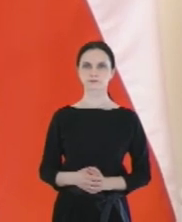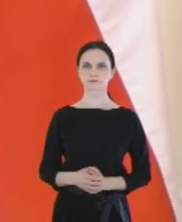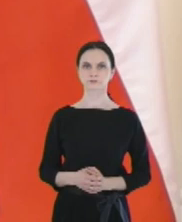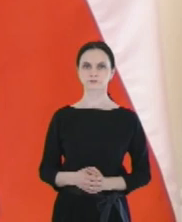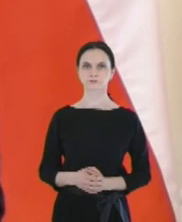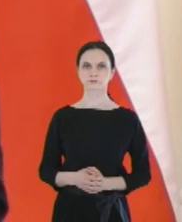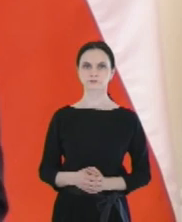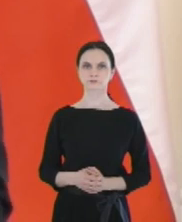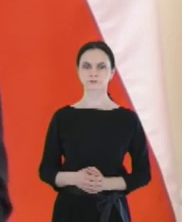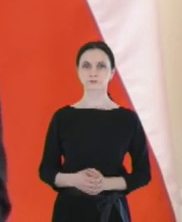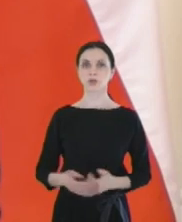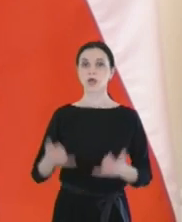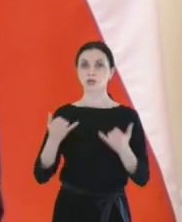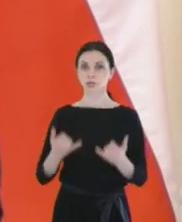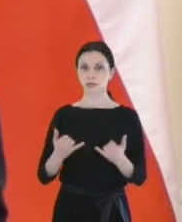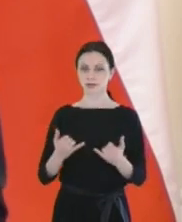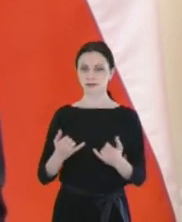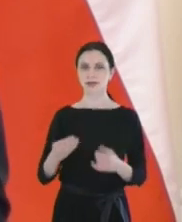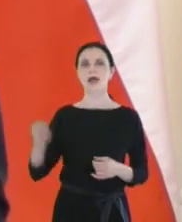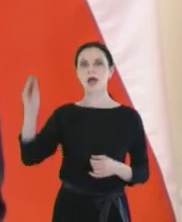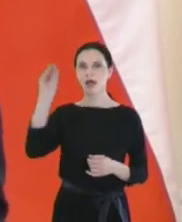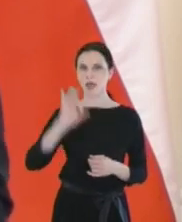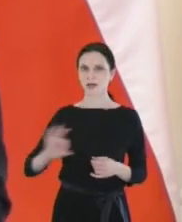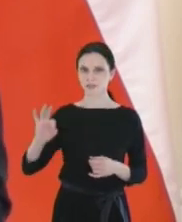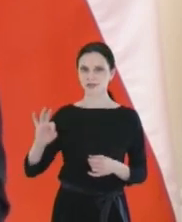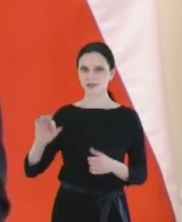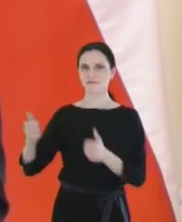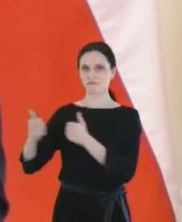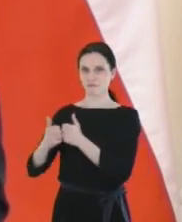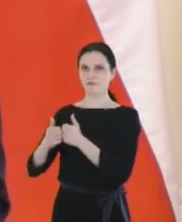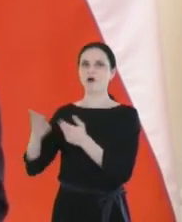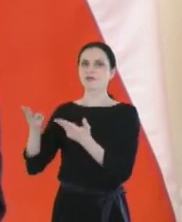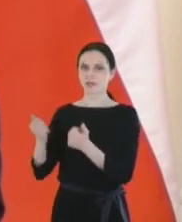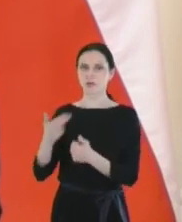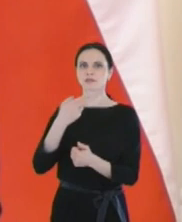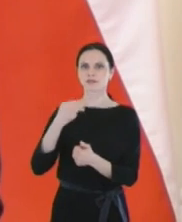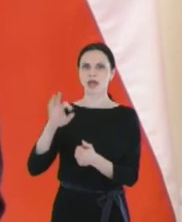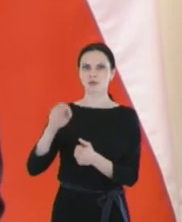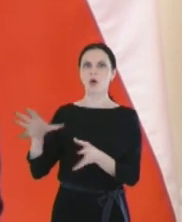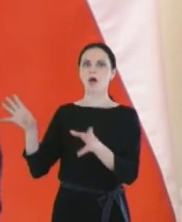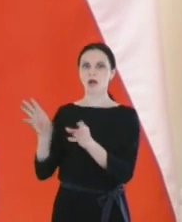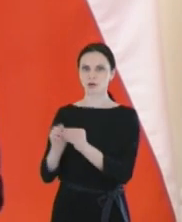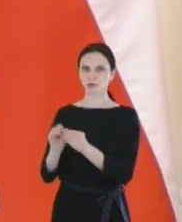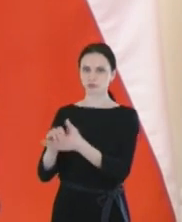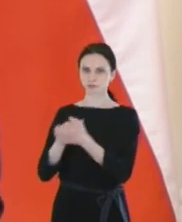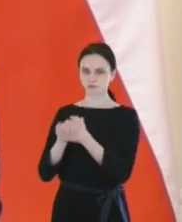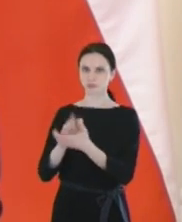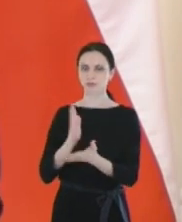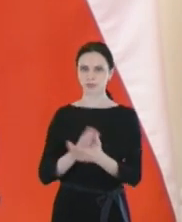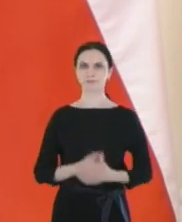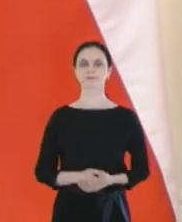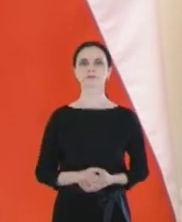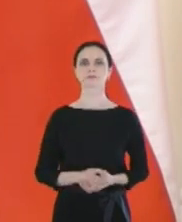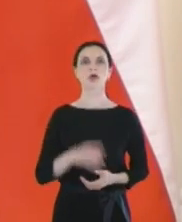regione, artimos kolegės Europos Sąjungoje ir sąjungininkės NATO. Na,